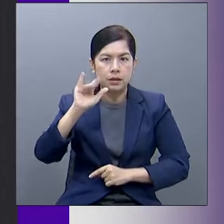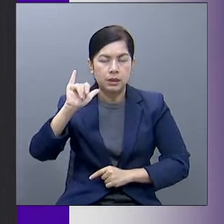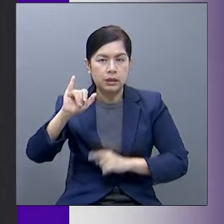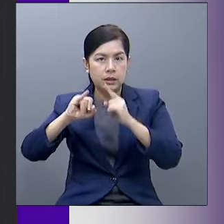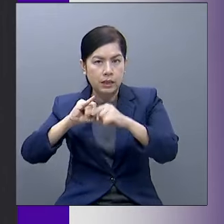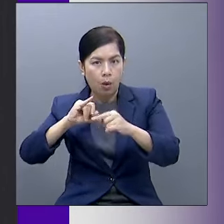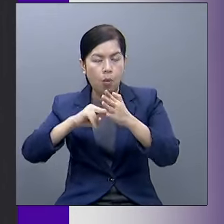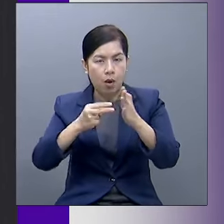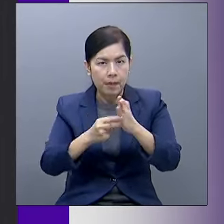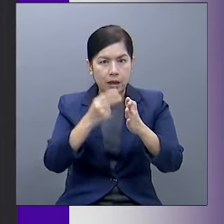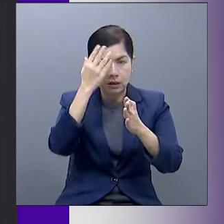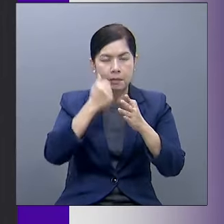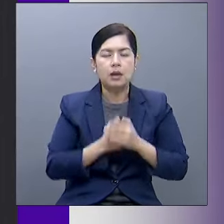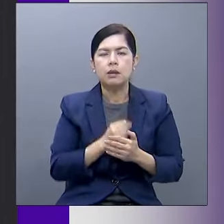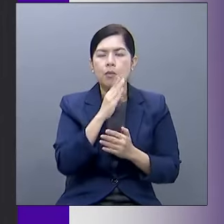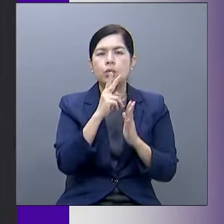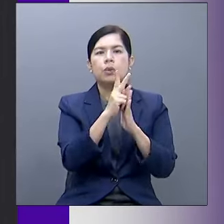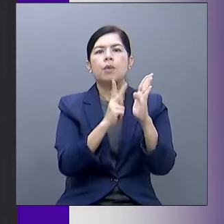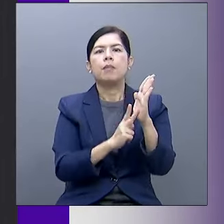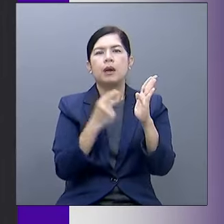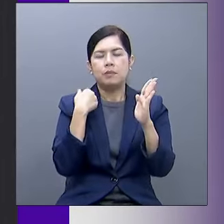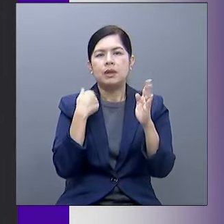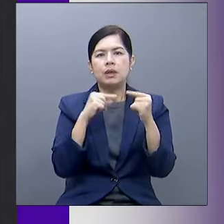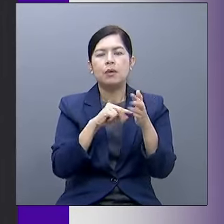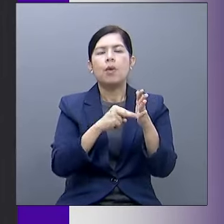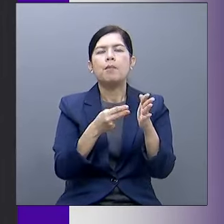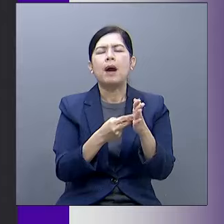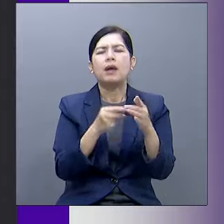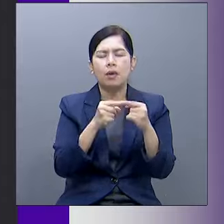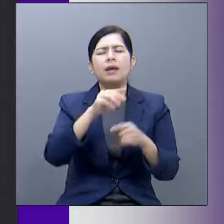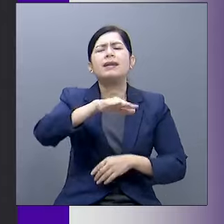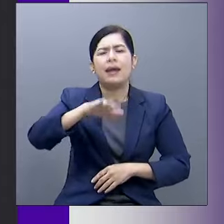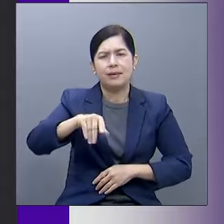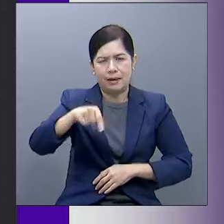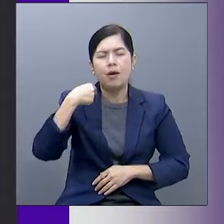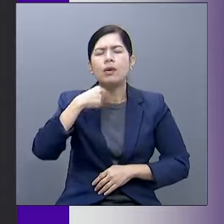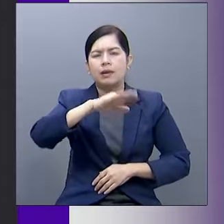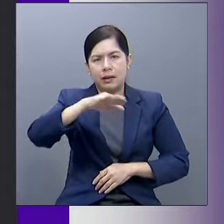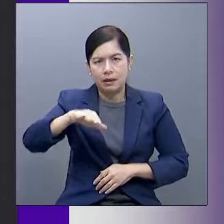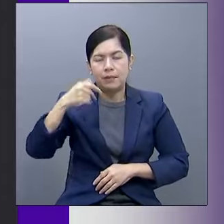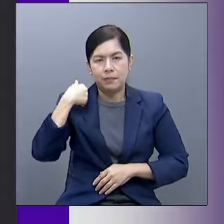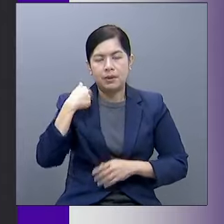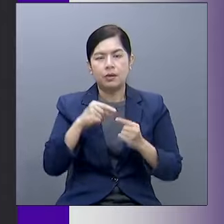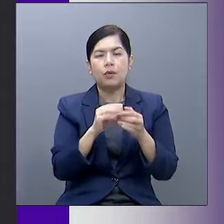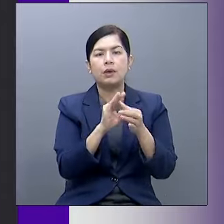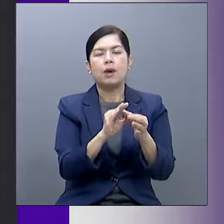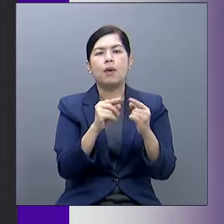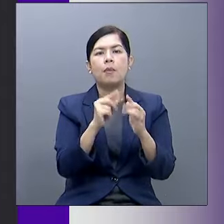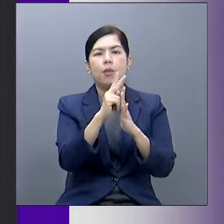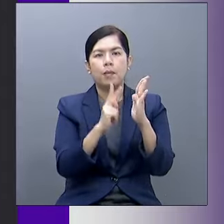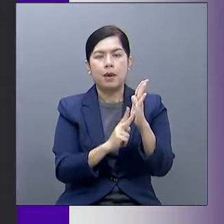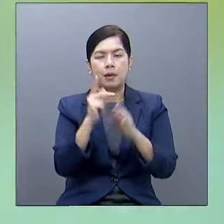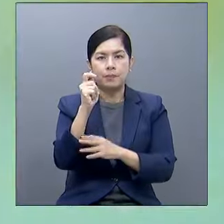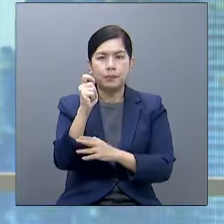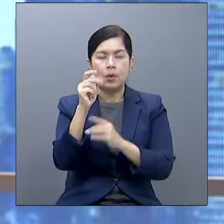ราเข้าใจแต่จริงๆถ้าในภาษากฎหมายจะมีเขียนว่าพรากเด็กไปเสียจากพ่อแม่ อะไรเงี้ย คืออันนี้คือในแง่ของอาญาจะเรียกแบบนั้น ใช่แต่ว่าจริ